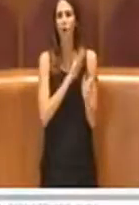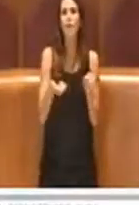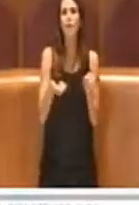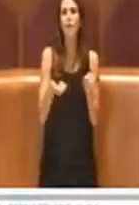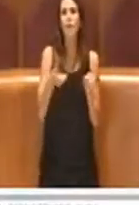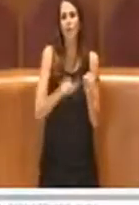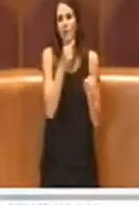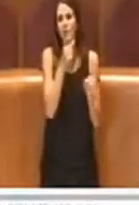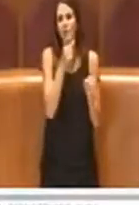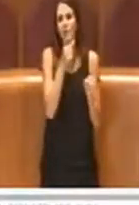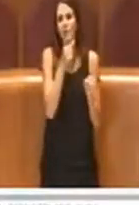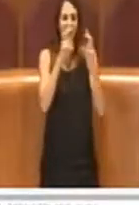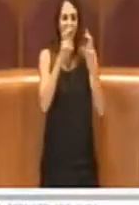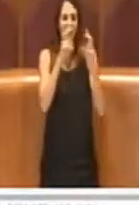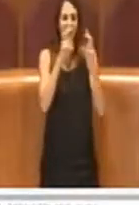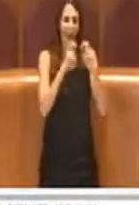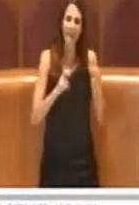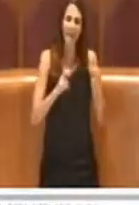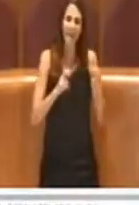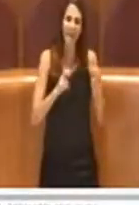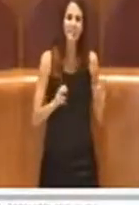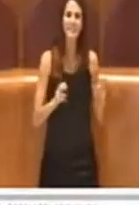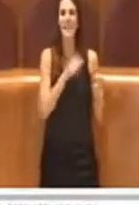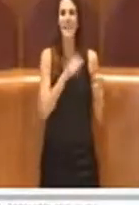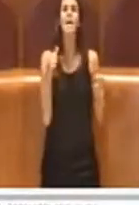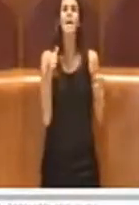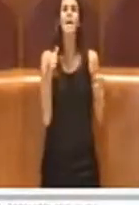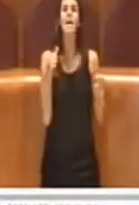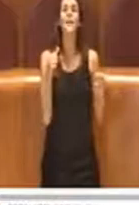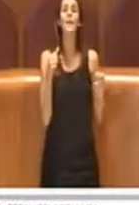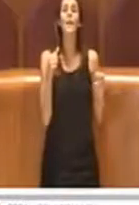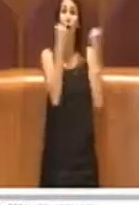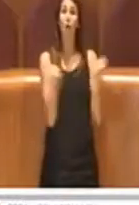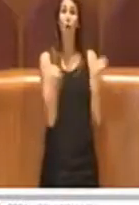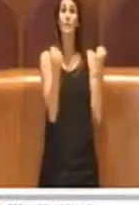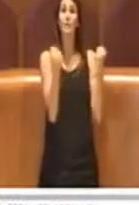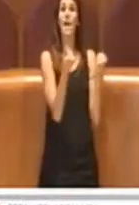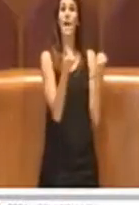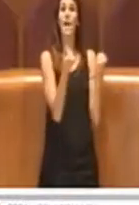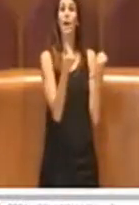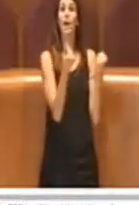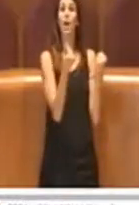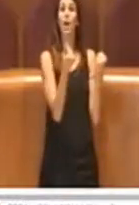sull'esigenza di andare poi ad analizzare questa eventualità di sostegno economico a questo tipo di attività.